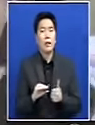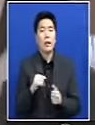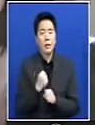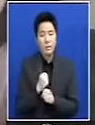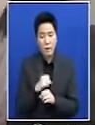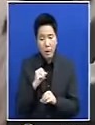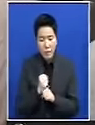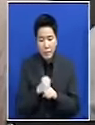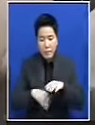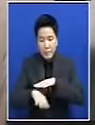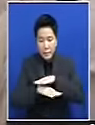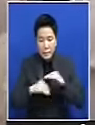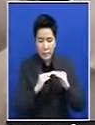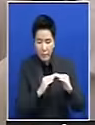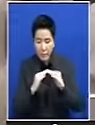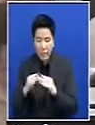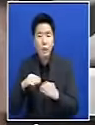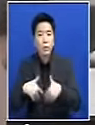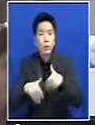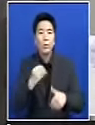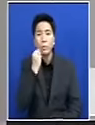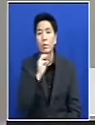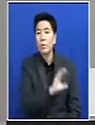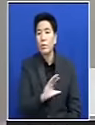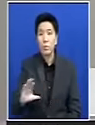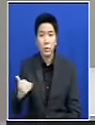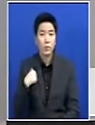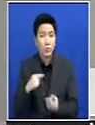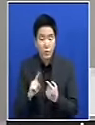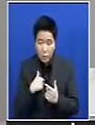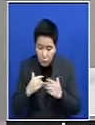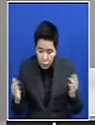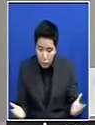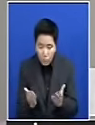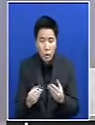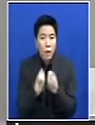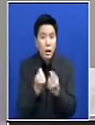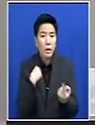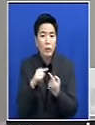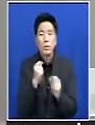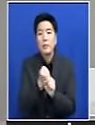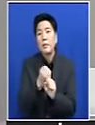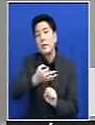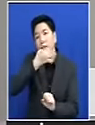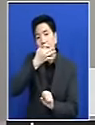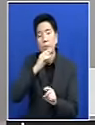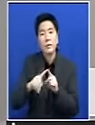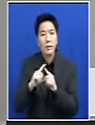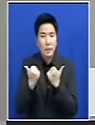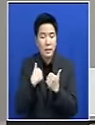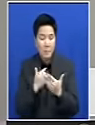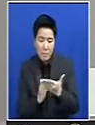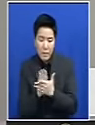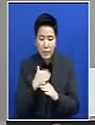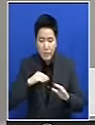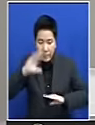ำไปลงทุนโครงสร้างพื้นฐานในพื้นที่ของตัวเองนะคะหรือว่าจะเป็นการส่งเสริมศักยภาพการประกอบอาชีพก็ได้แต่ต้องผ่าน